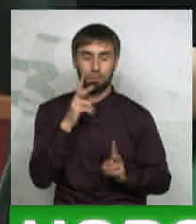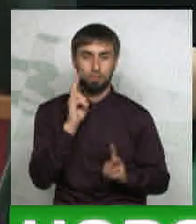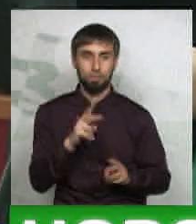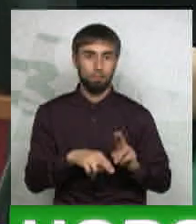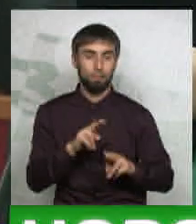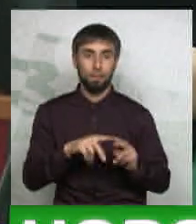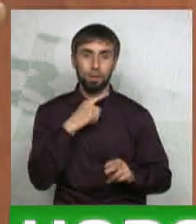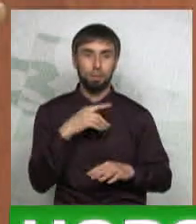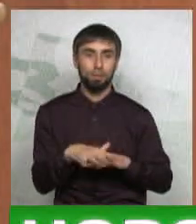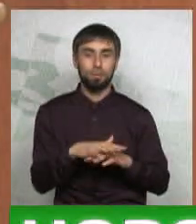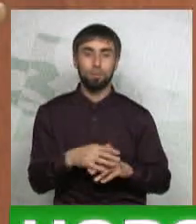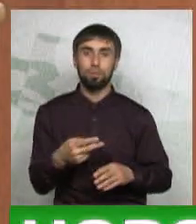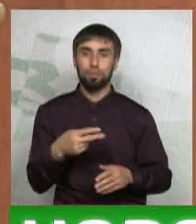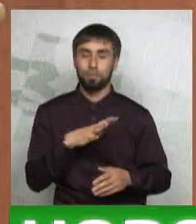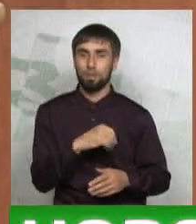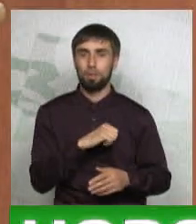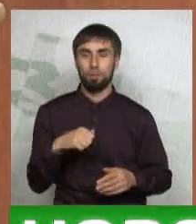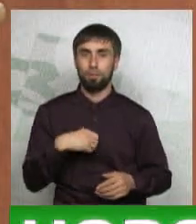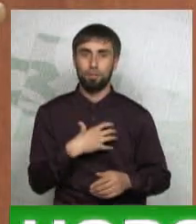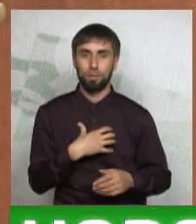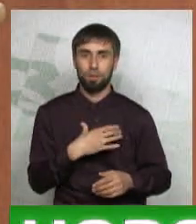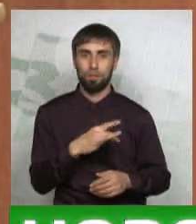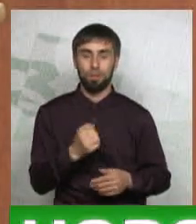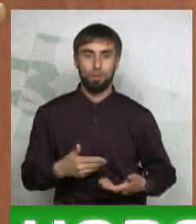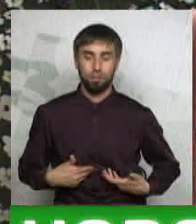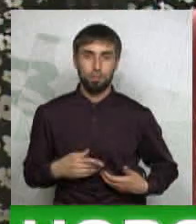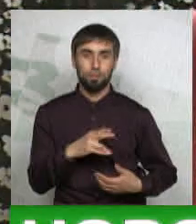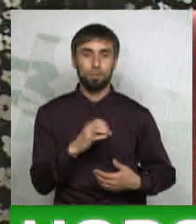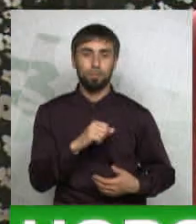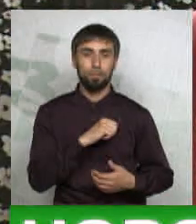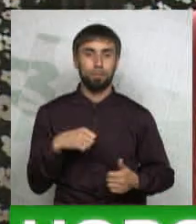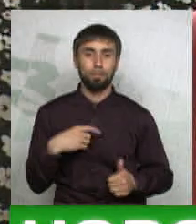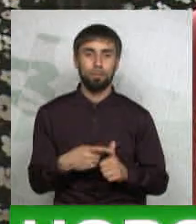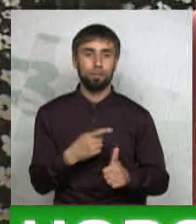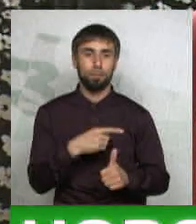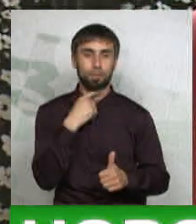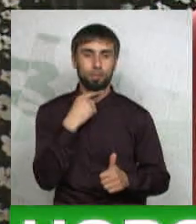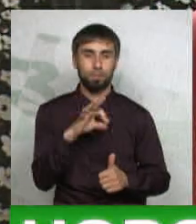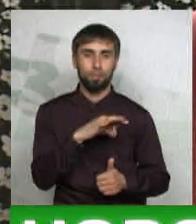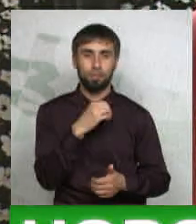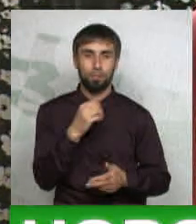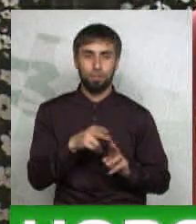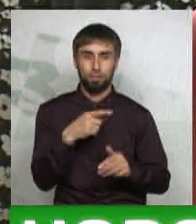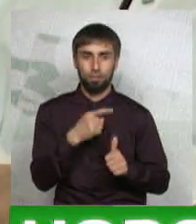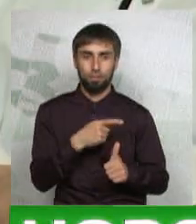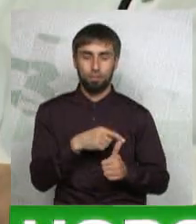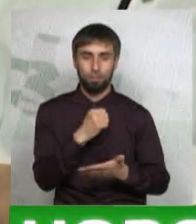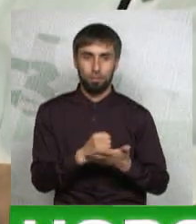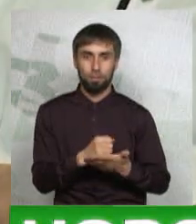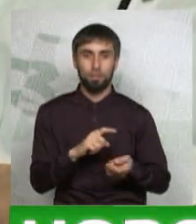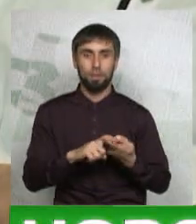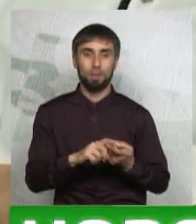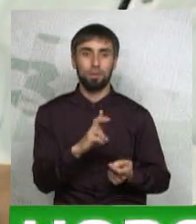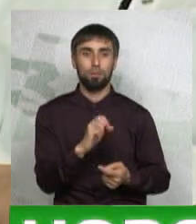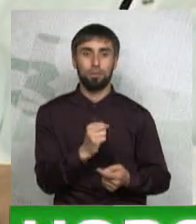для ингушского народа являлось одной из значимых сфер в жизни. И даже самоназвание ингушей, по подтвержденным данным ученых, связано